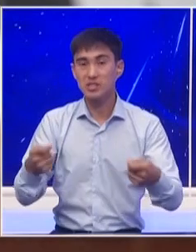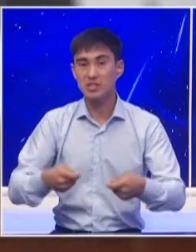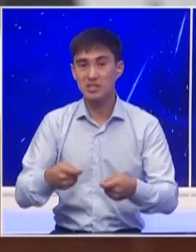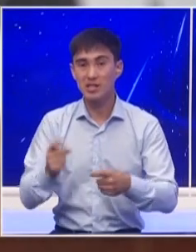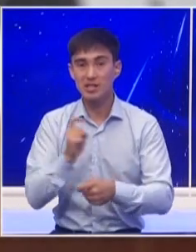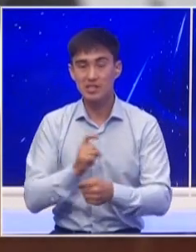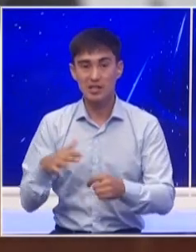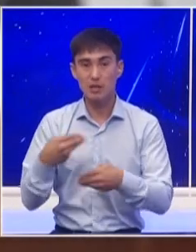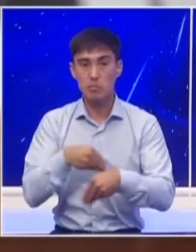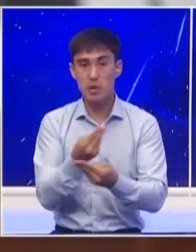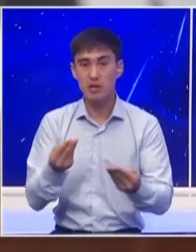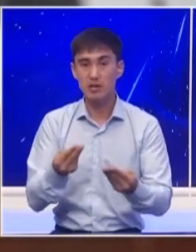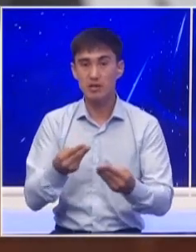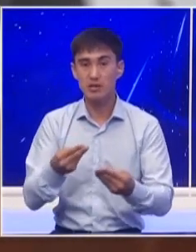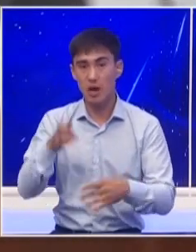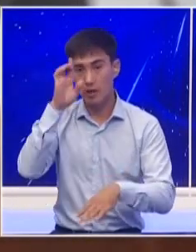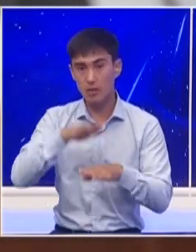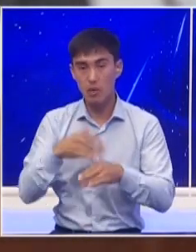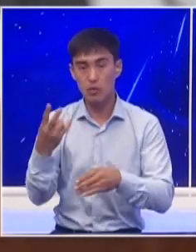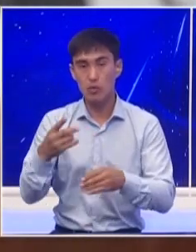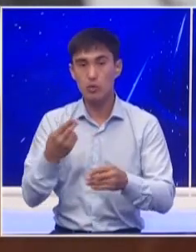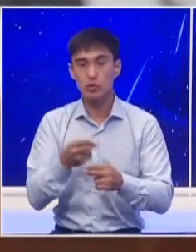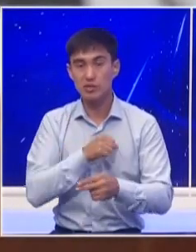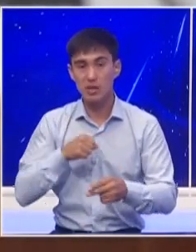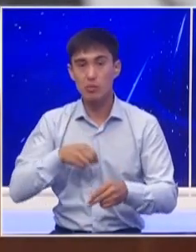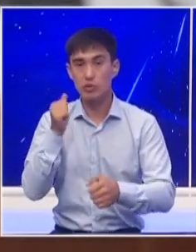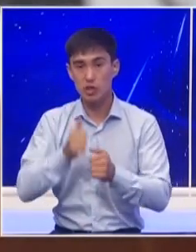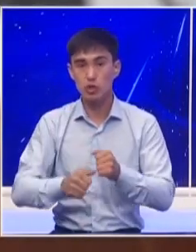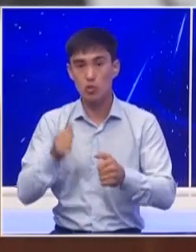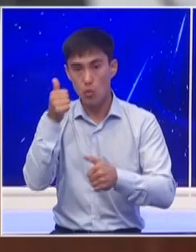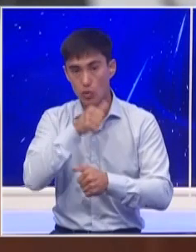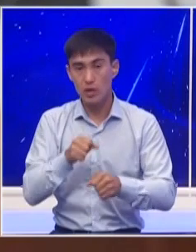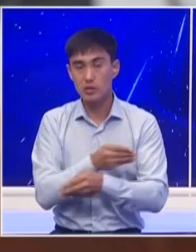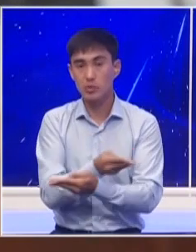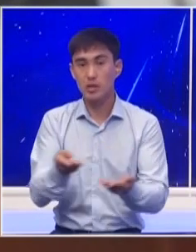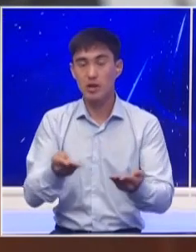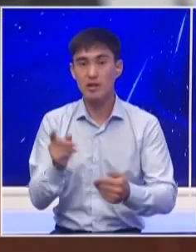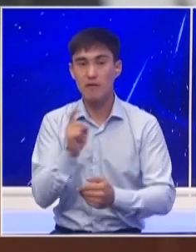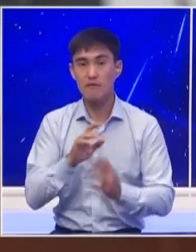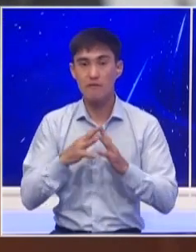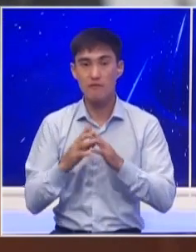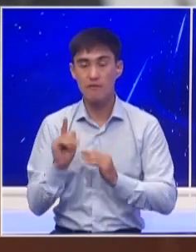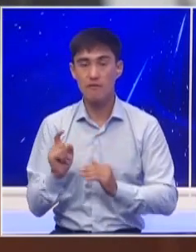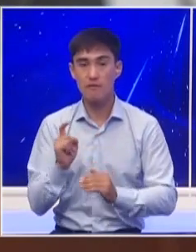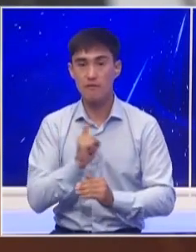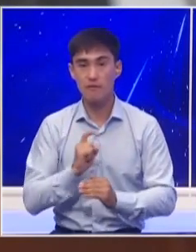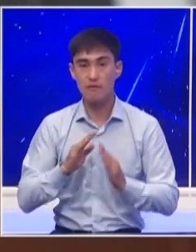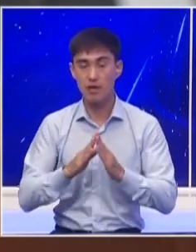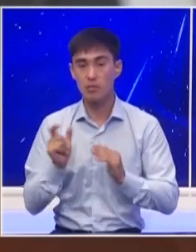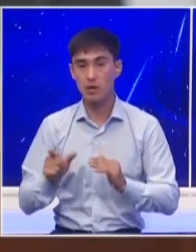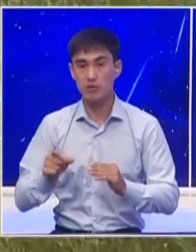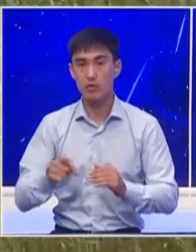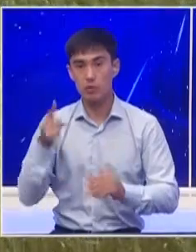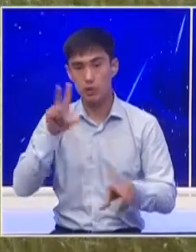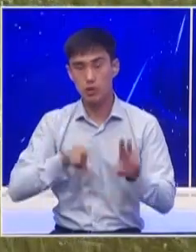Земля должна быть передана непосредственно акимату, и уже они сами будут ежегодно распределять участки для фермеров. Надеюсь, будет принято правильное